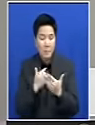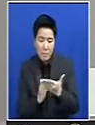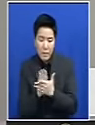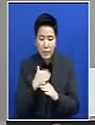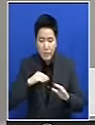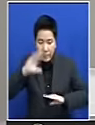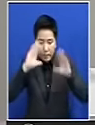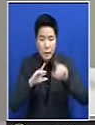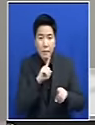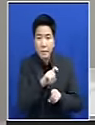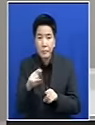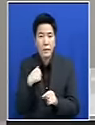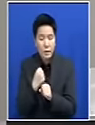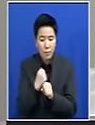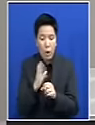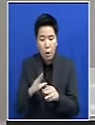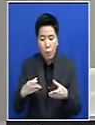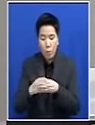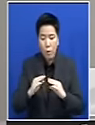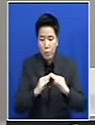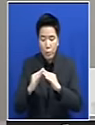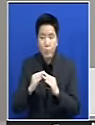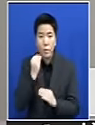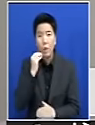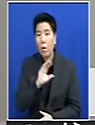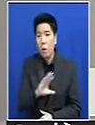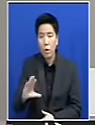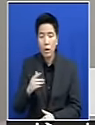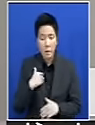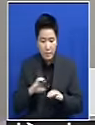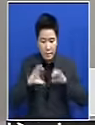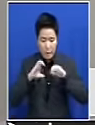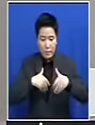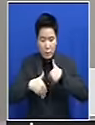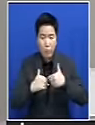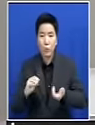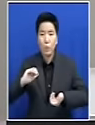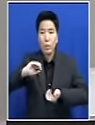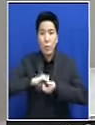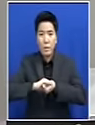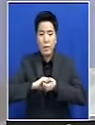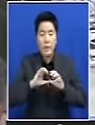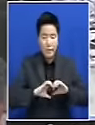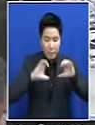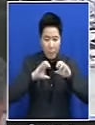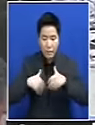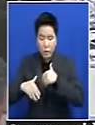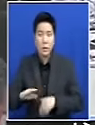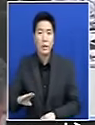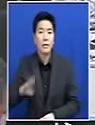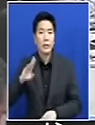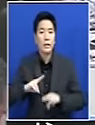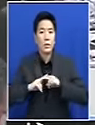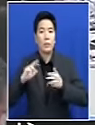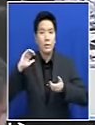การทำประชามติและการดำเนินการของกองทุนหมู่บ้านแต่ละแห่งจะใช้รูปแบบประชารัฐที่เป็นความร่วมมือระหว่างรัฐประชาชนและเอกช